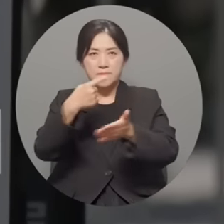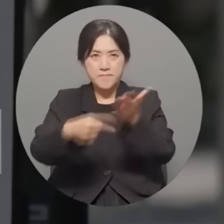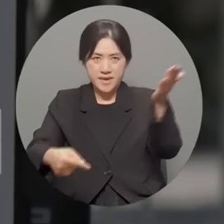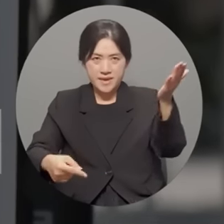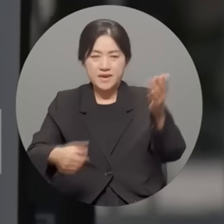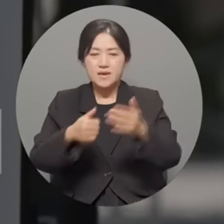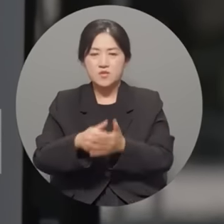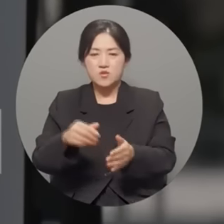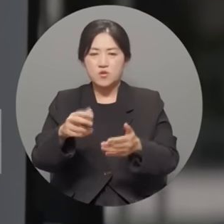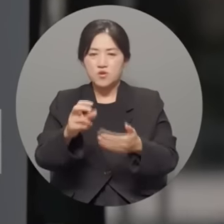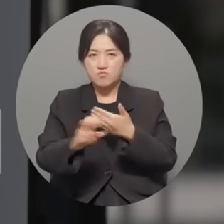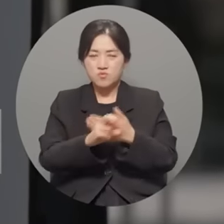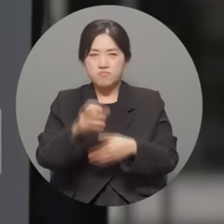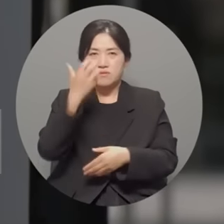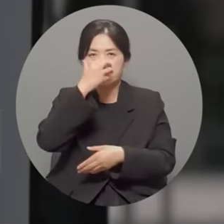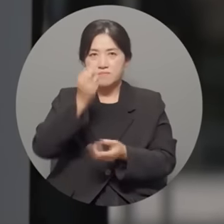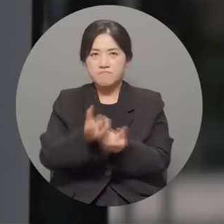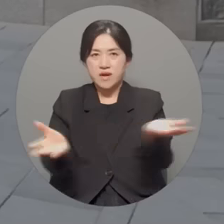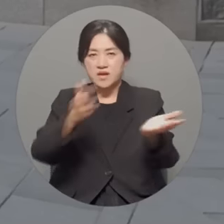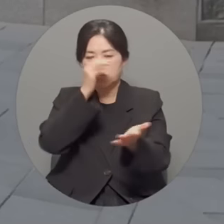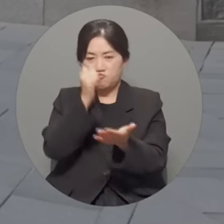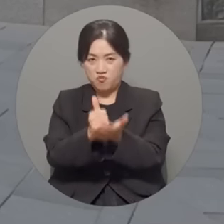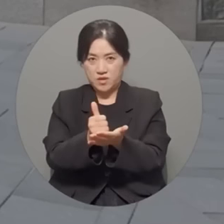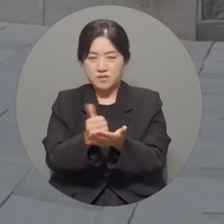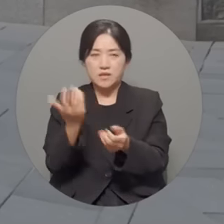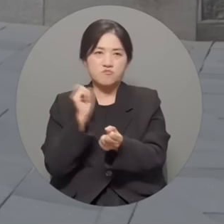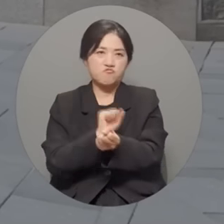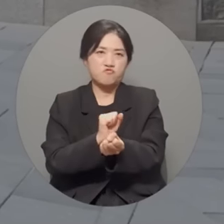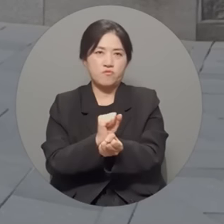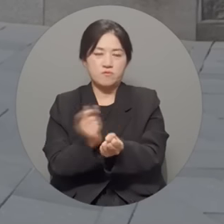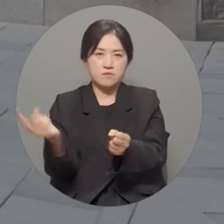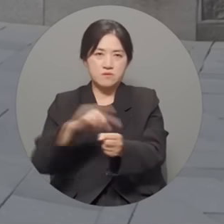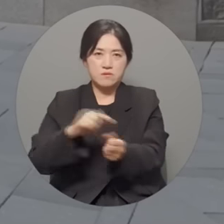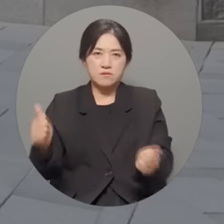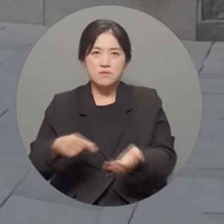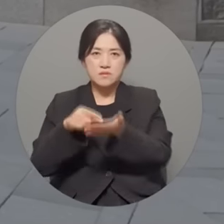불법 음란물 유포 혐의까지 적용해 구속영장을 신청하고